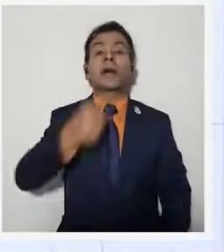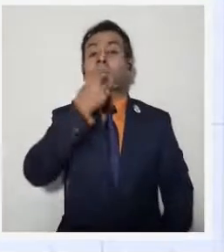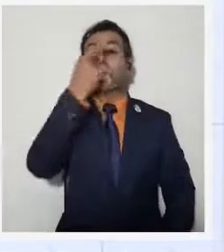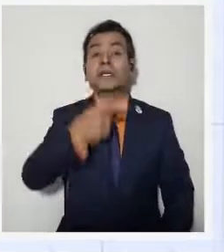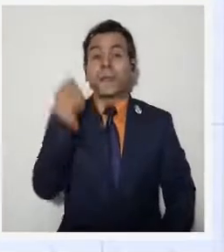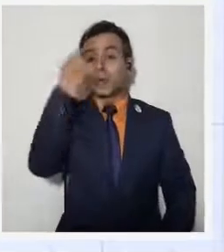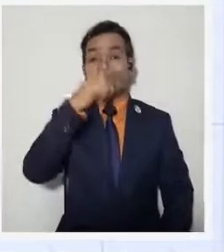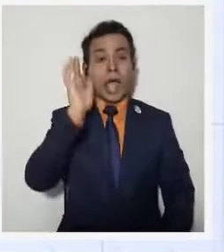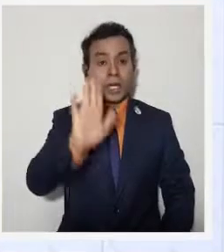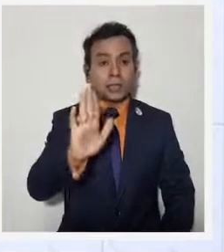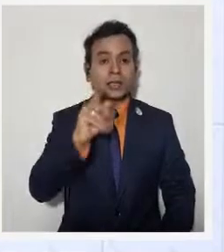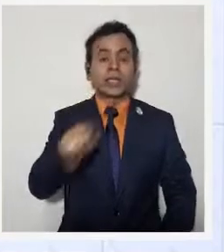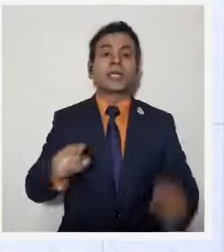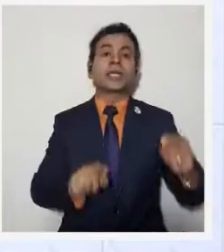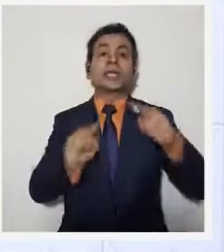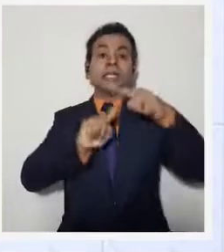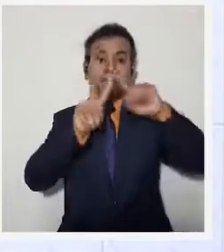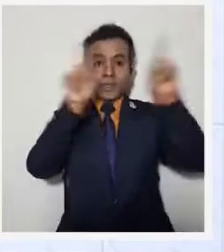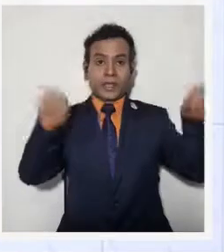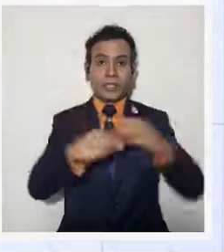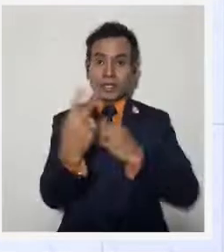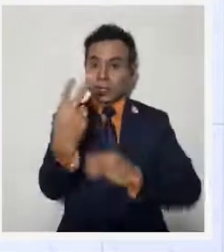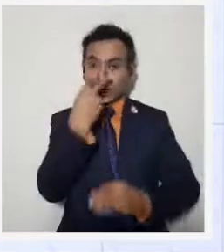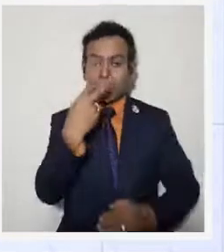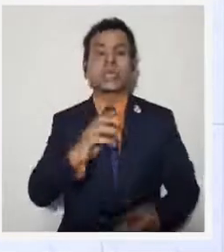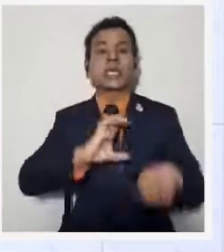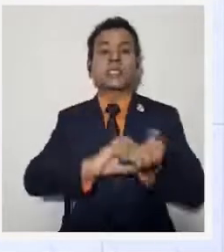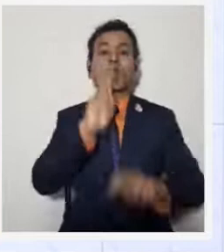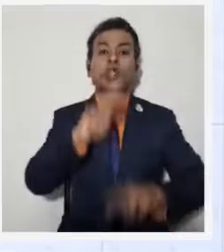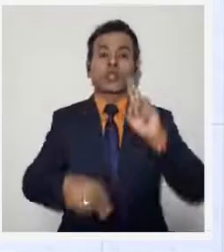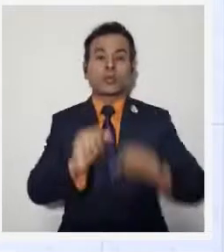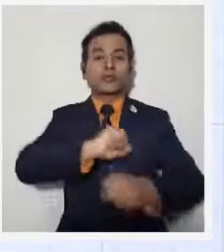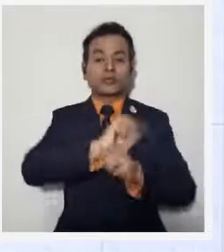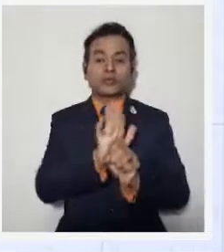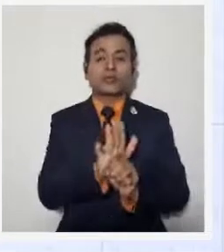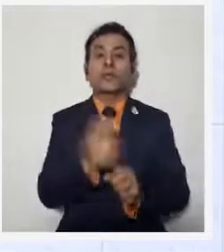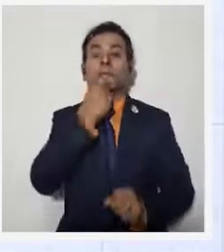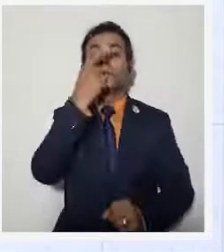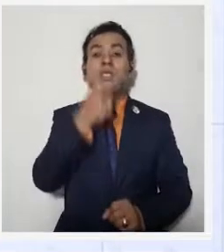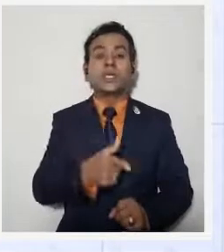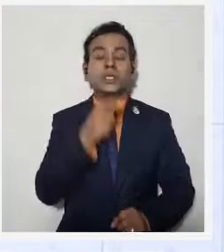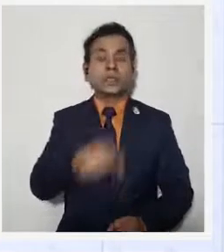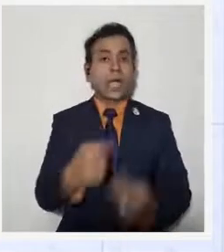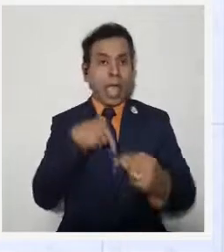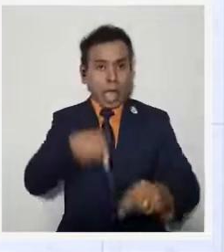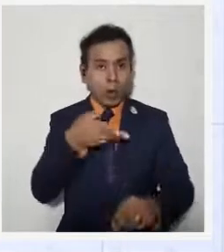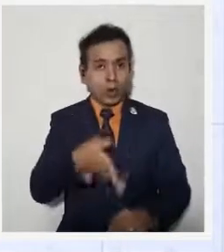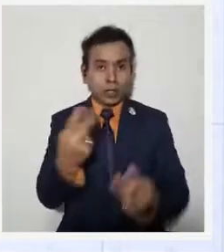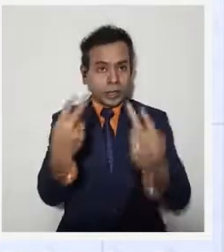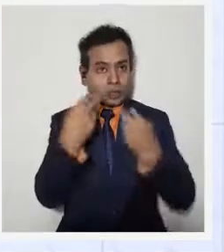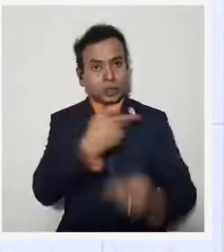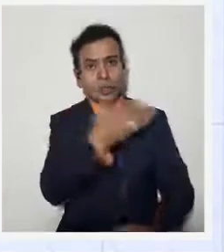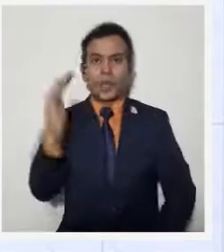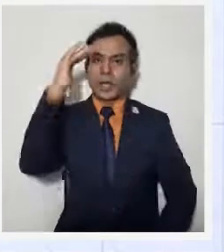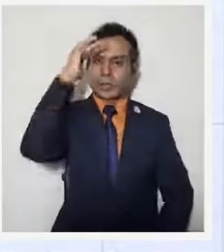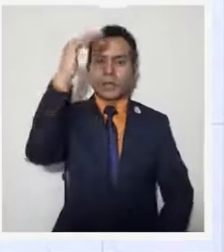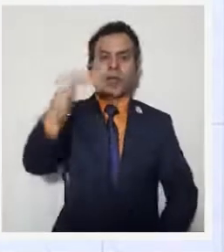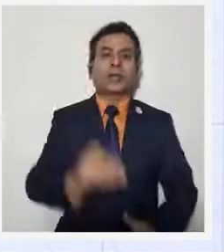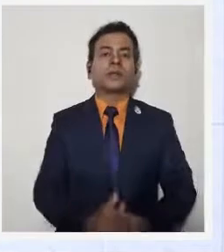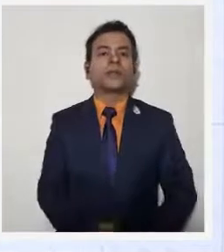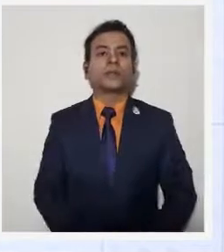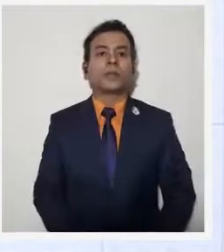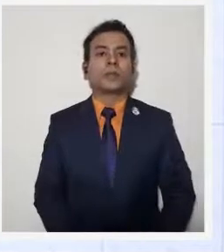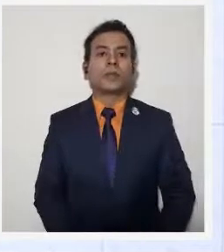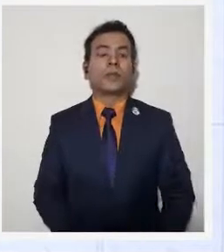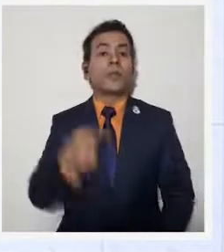উপস্থিত সম্মানিত প্রিয় দেশবাসী এবং প্রবাসী বাংলাদেশী যারা স্বাস্থ্য অধিদপ্তর কর্তৃক দৈনিক